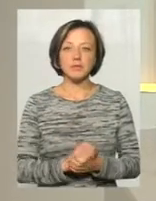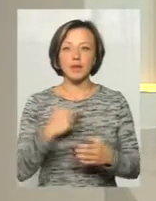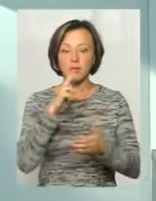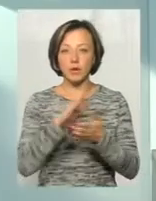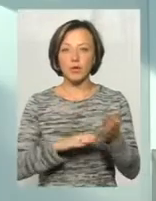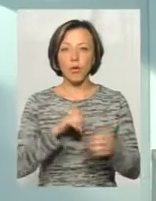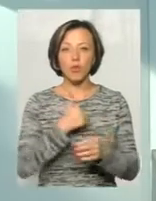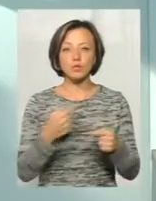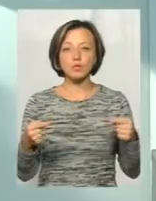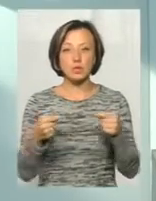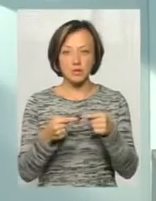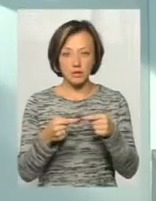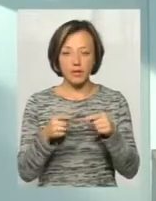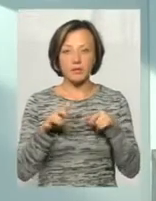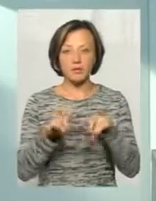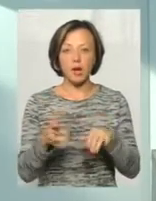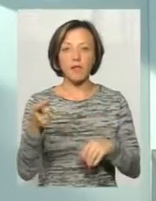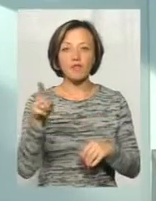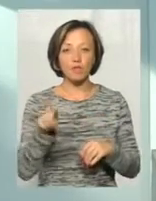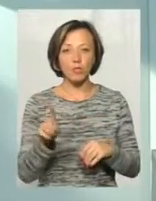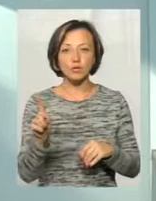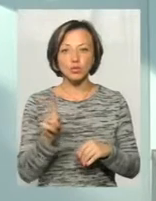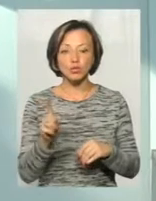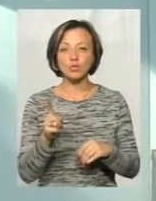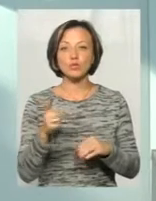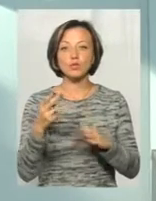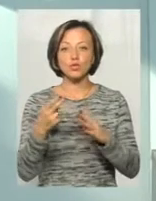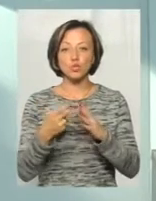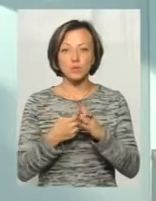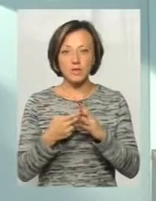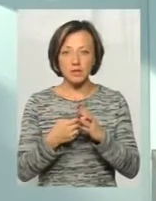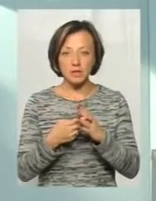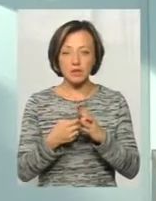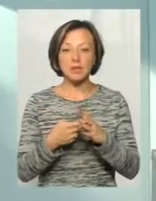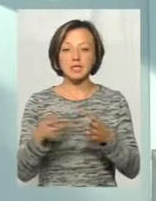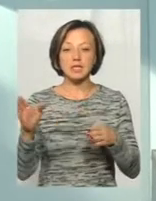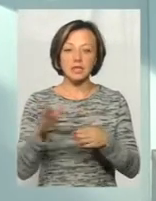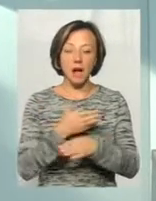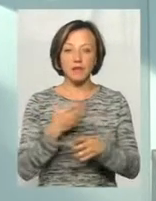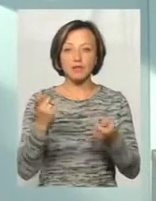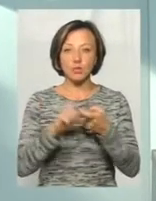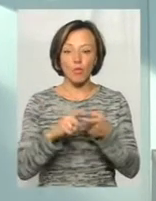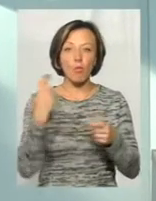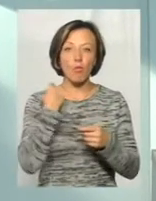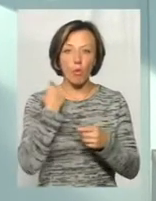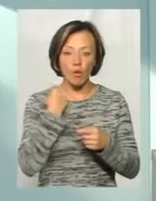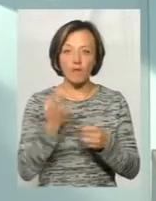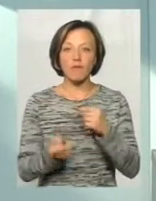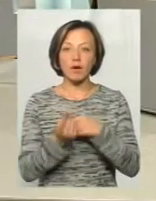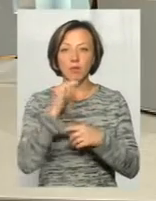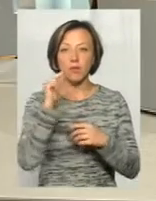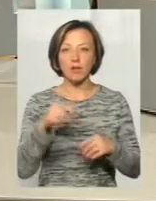я хочу уточнити. Справа в тому, що субсидію зняли в зв'язку з боргом, а борг на винних